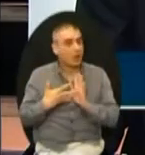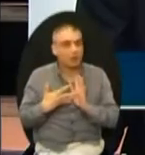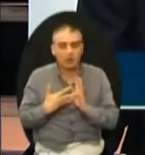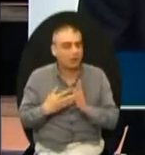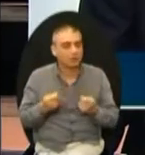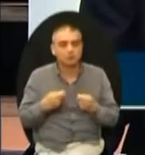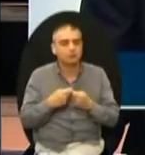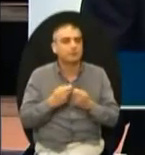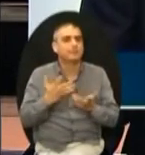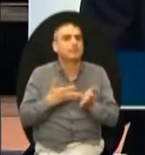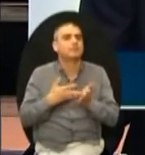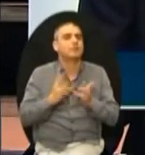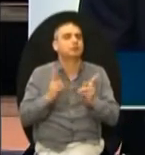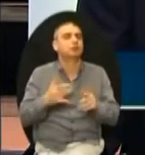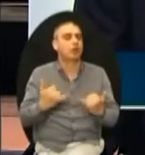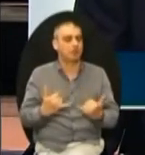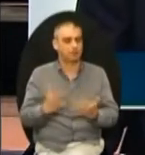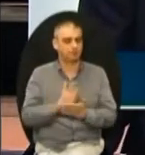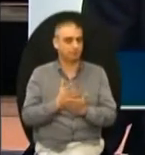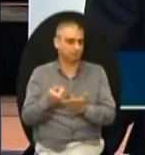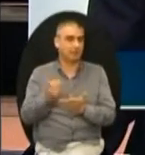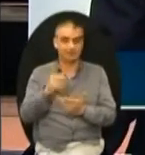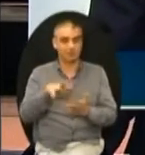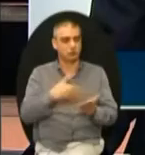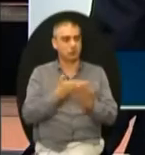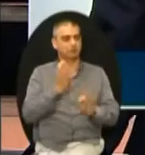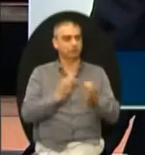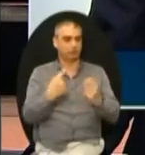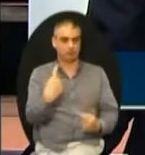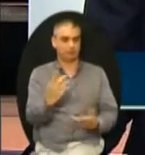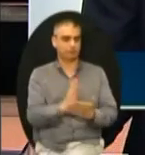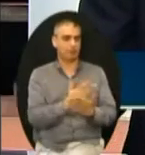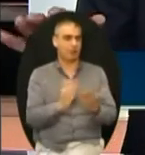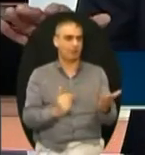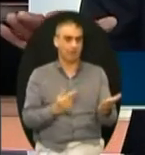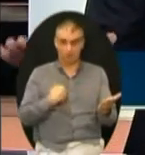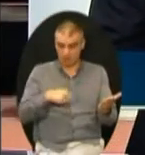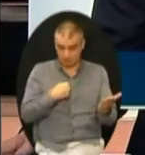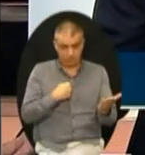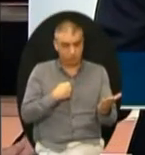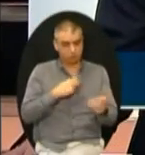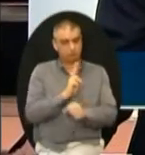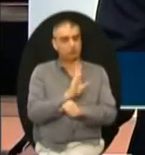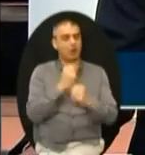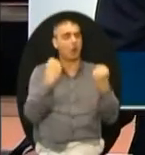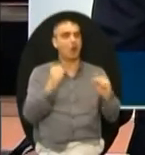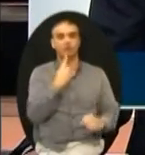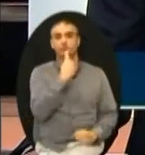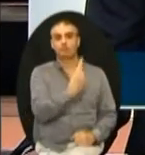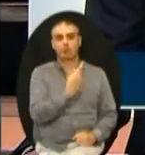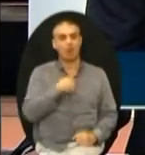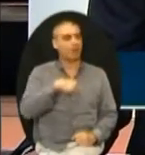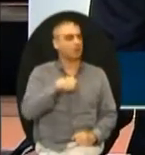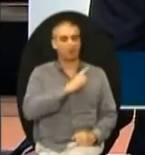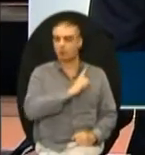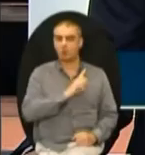לפי המבחנים הקיימים היום, בפסיקה ולפי המבחנים שהיועץ המשפטי בעצמו קבע. אנחנו מגינים על חופש הביטוי,